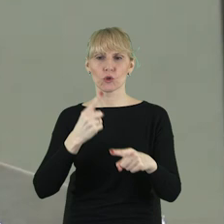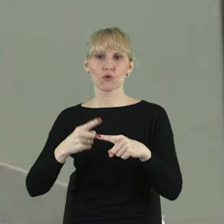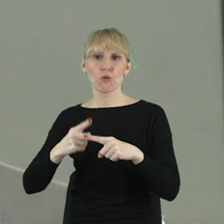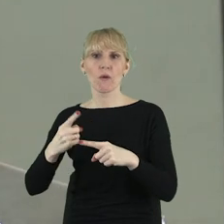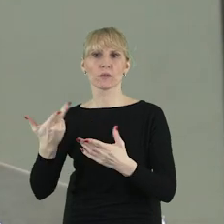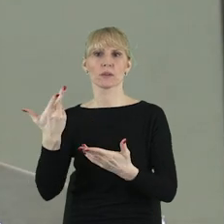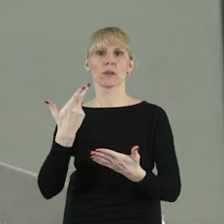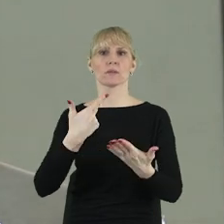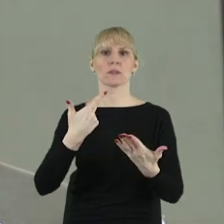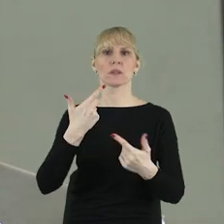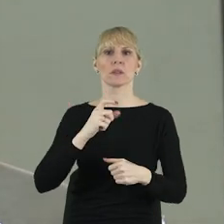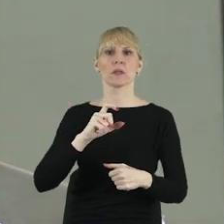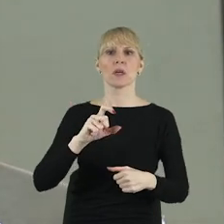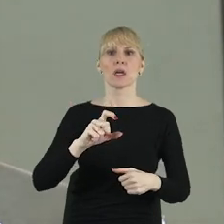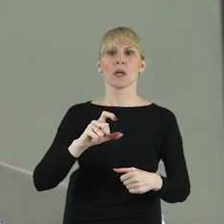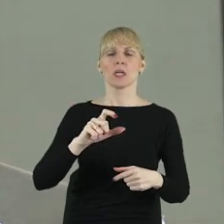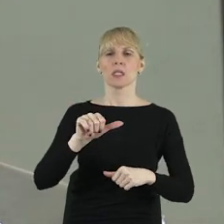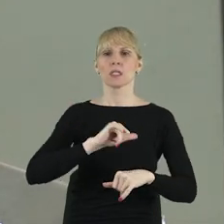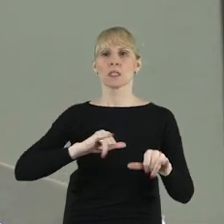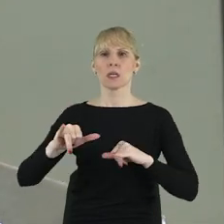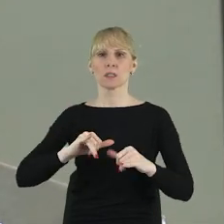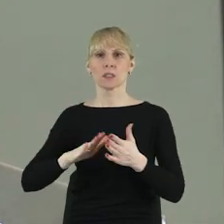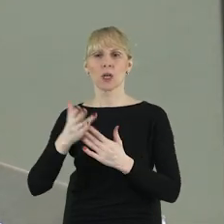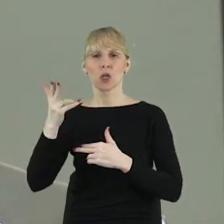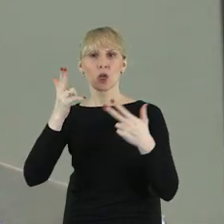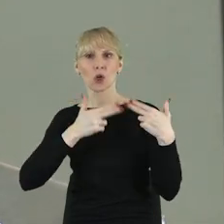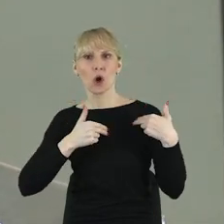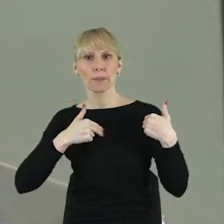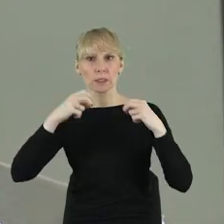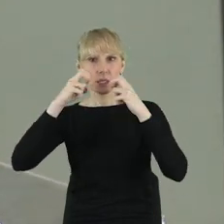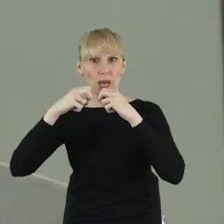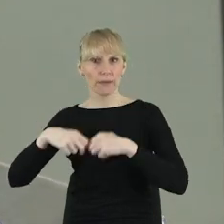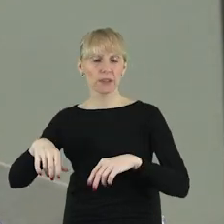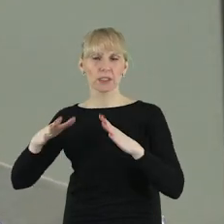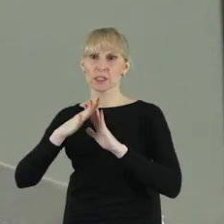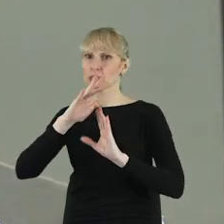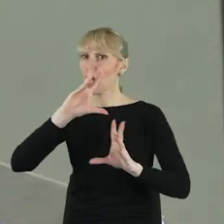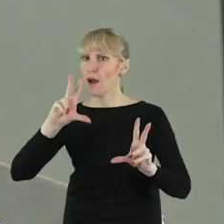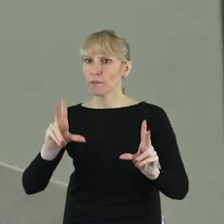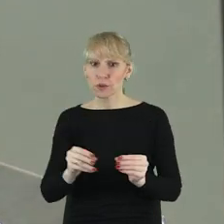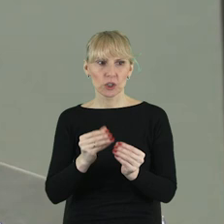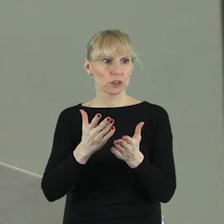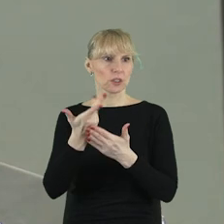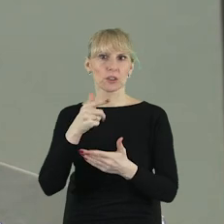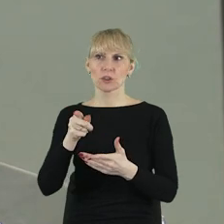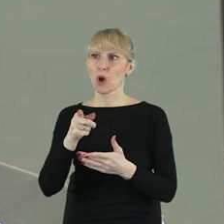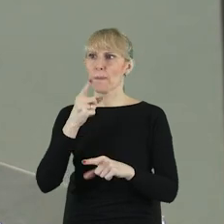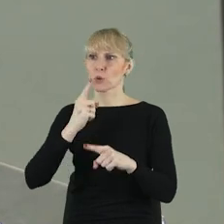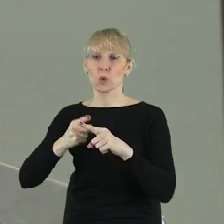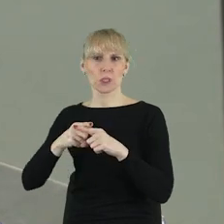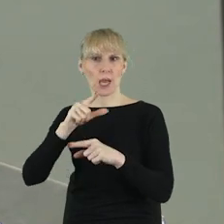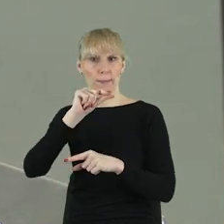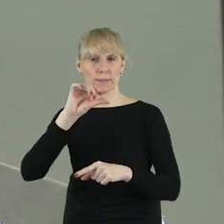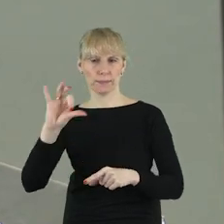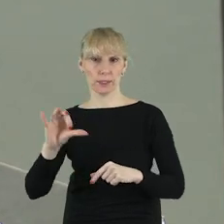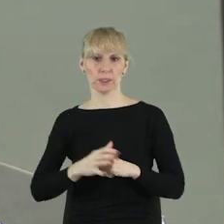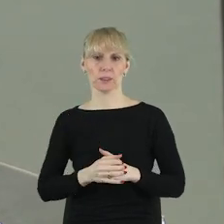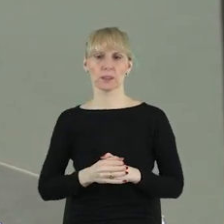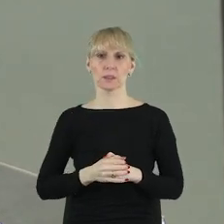zarządu, skarbnik, sekretarz oraz komisja rewizyjna. To z punktu widzenia